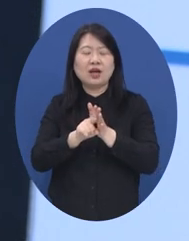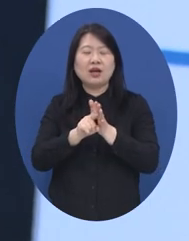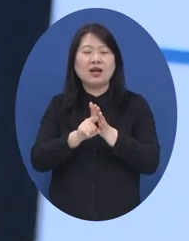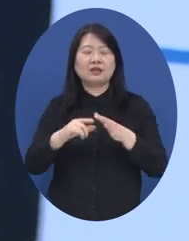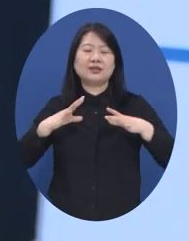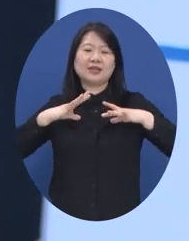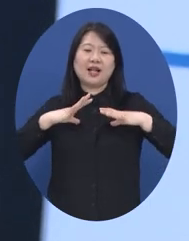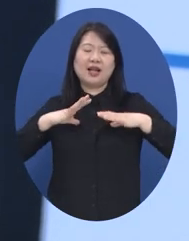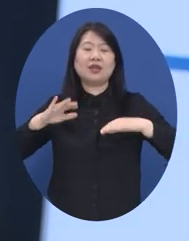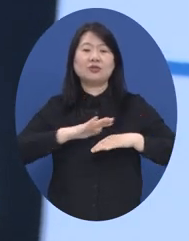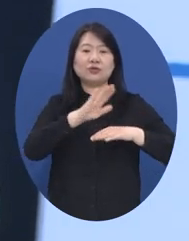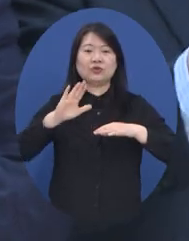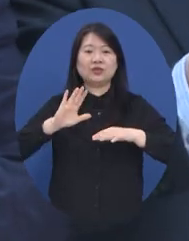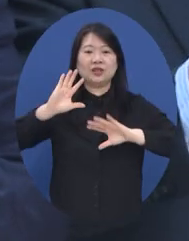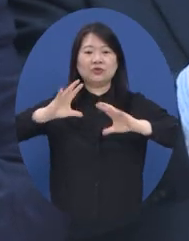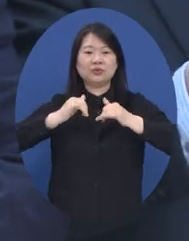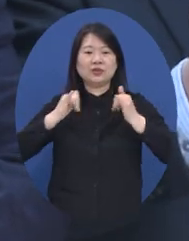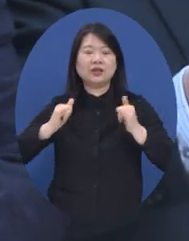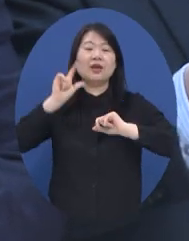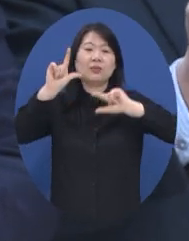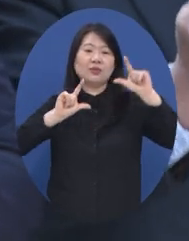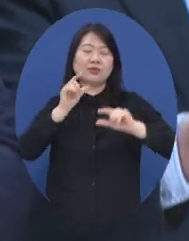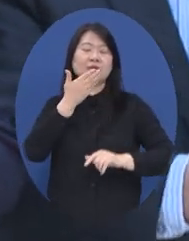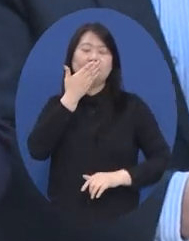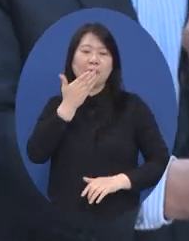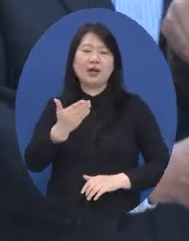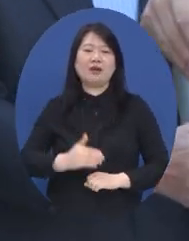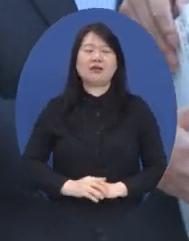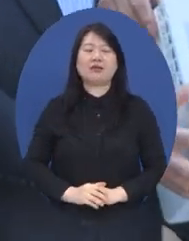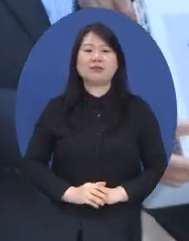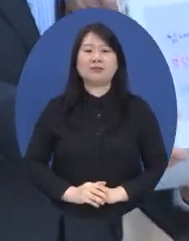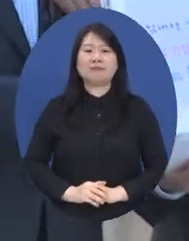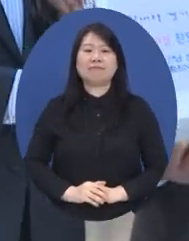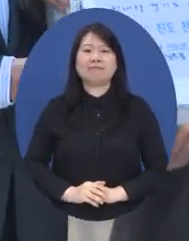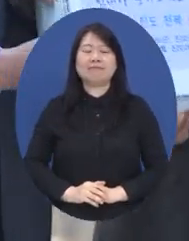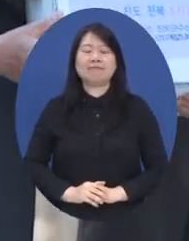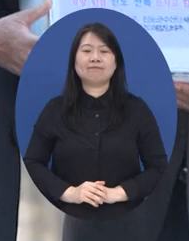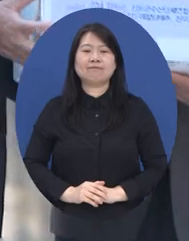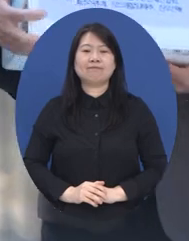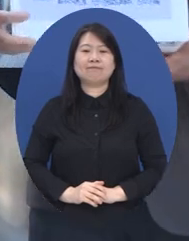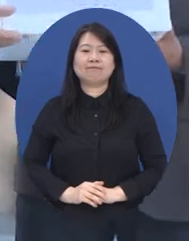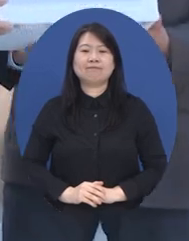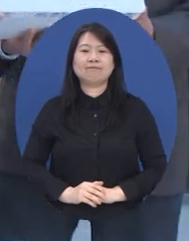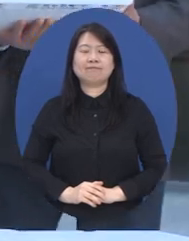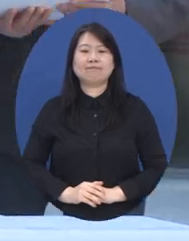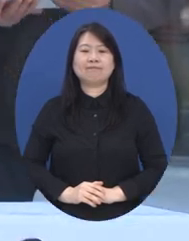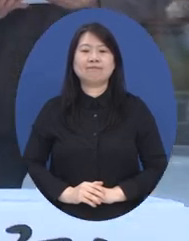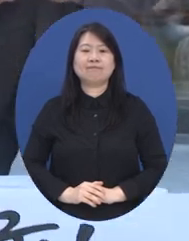자랑스런 우리 국민들의 모습입니다. 경기지TV 최지연입니다.